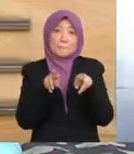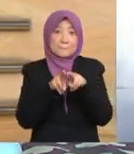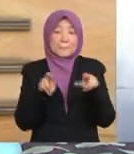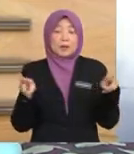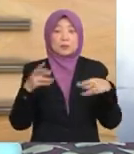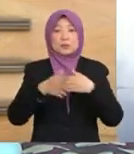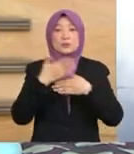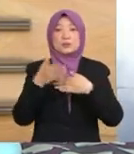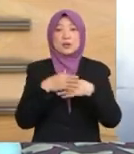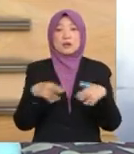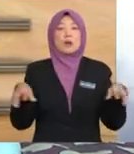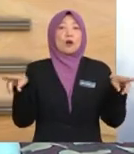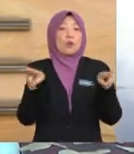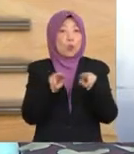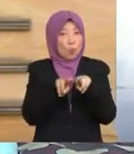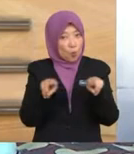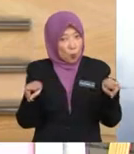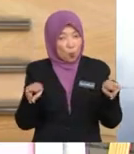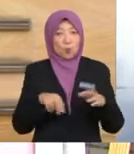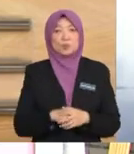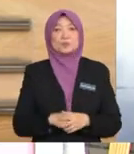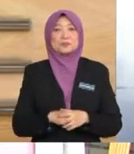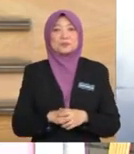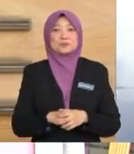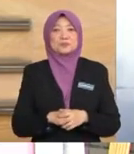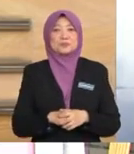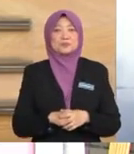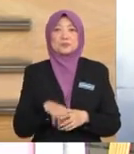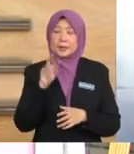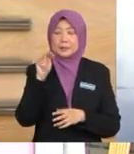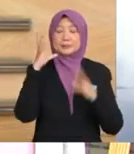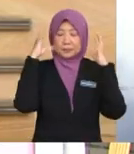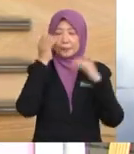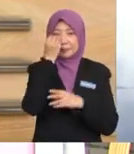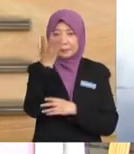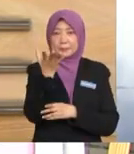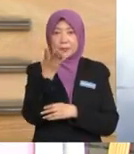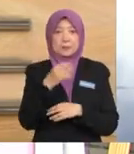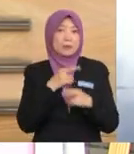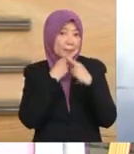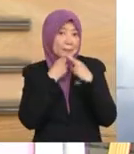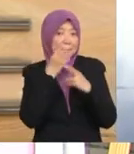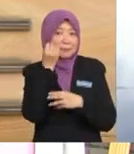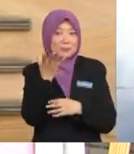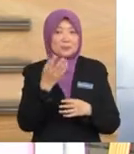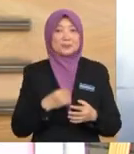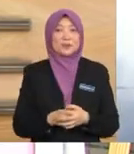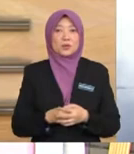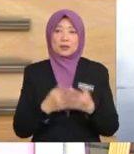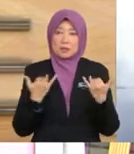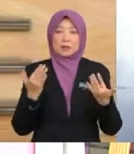ukur. Okey, baik. Okey. Ini pun nanti cikgu bagi tips. Boleh cikgu. Ada cikgu teruskan.